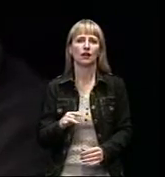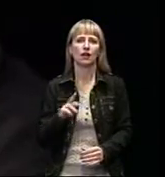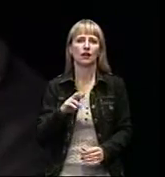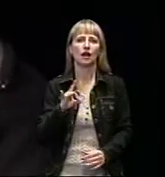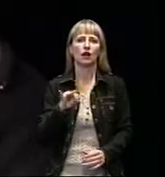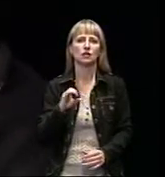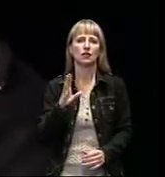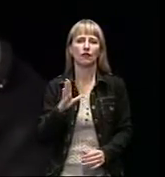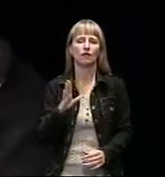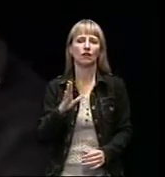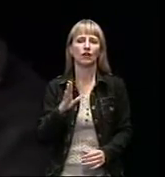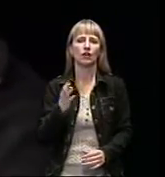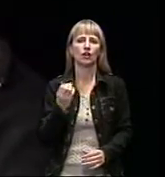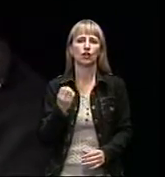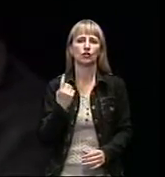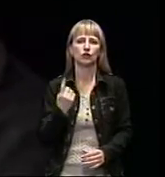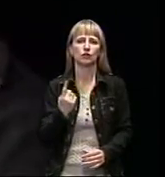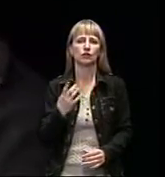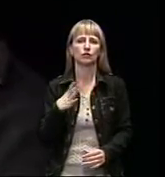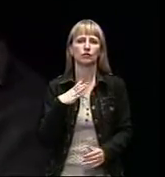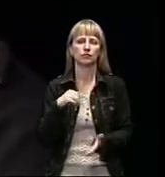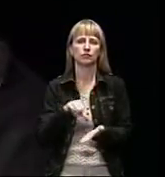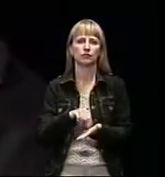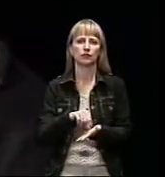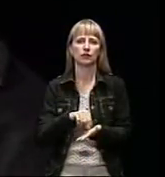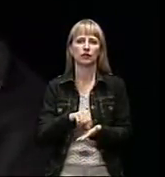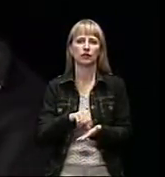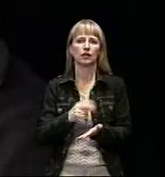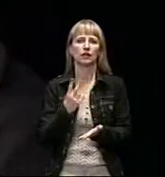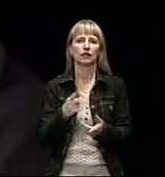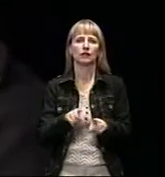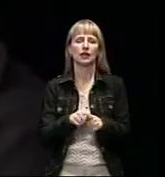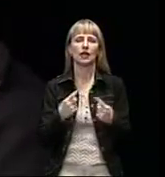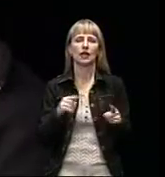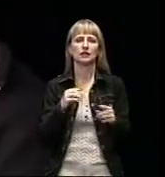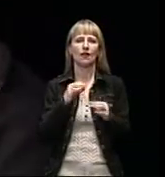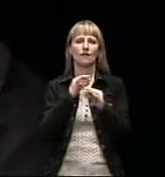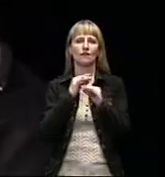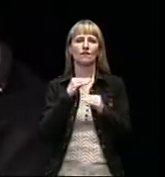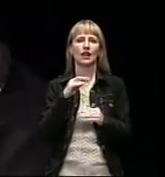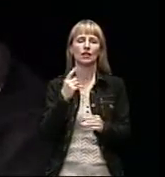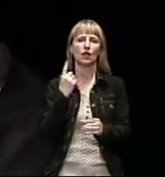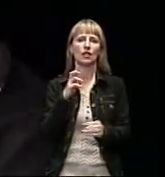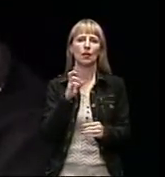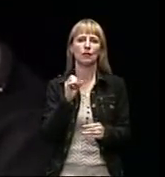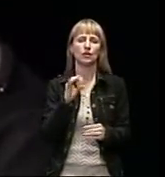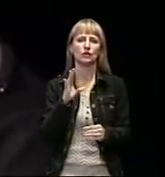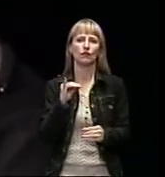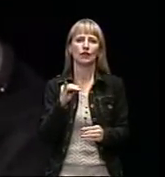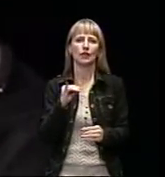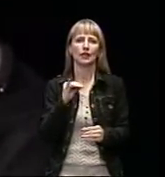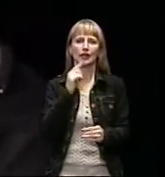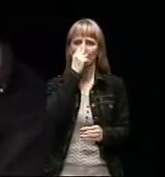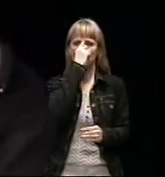Ярослав Николаев, еще один флейтист на альбоме был, там две такие разные флейты, одна бансури,